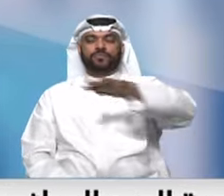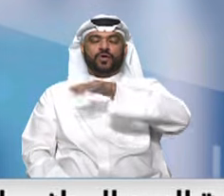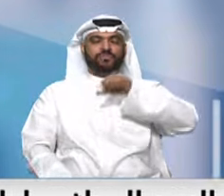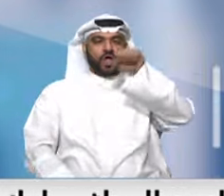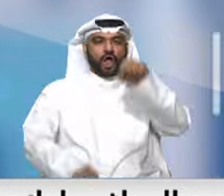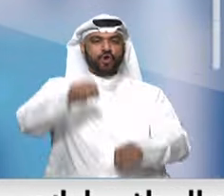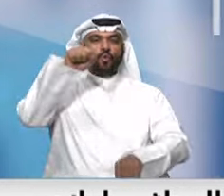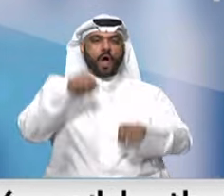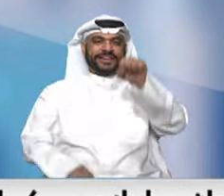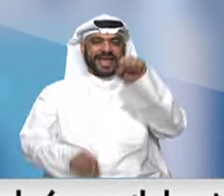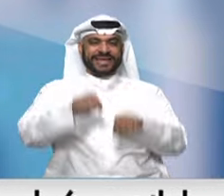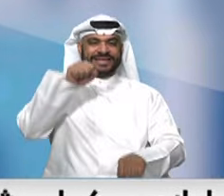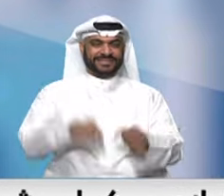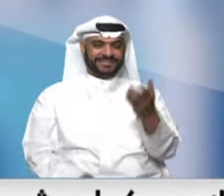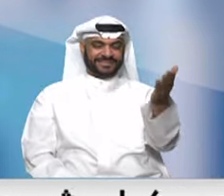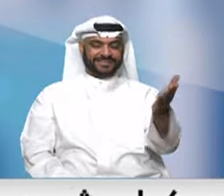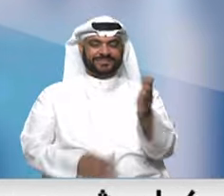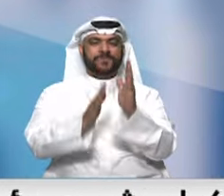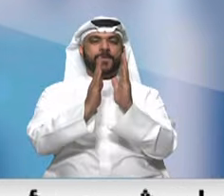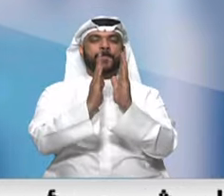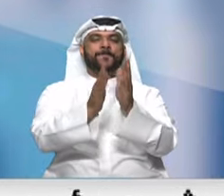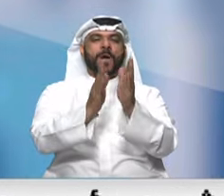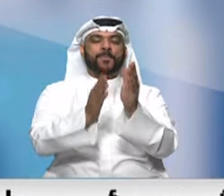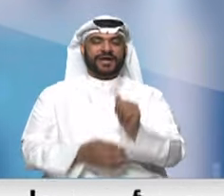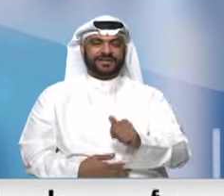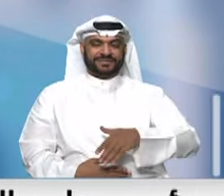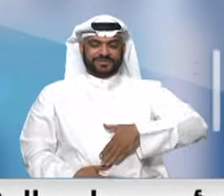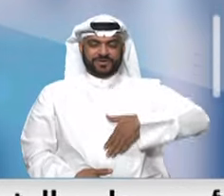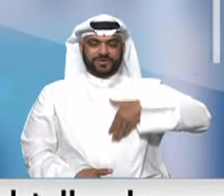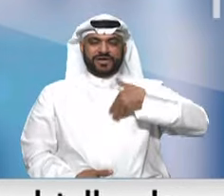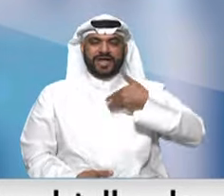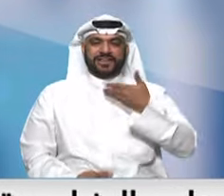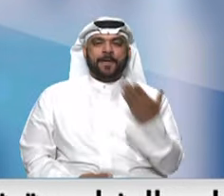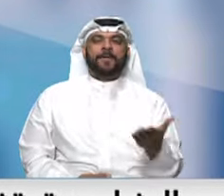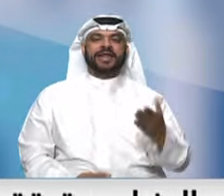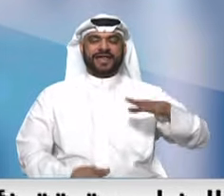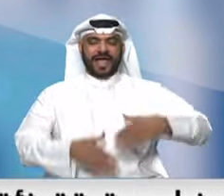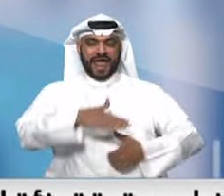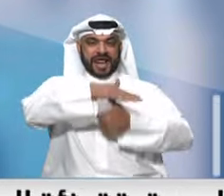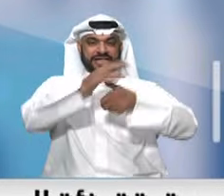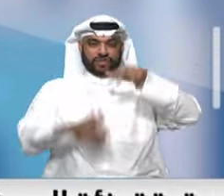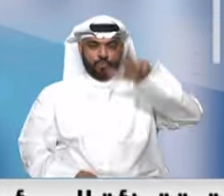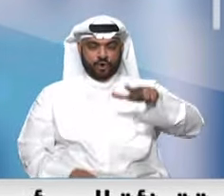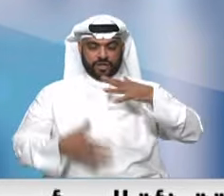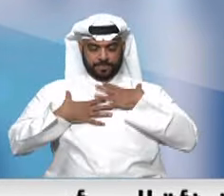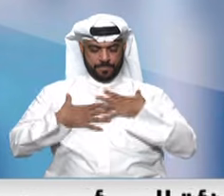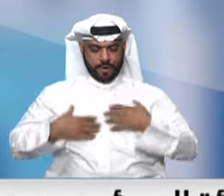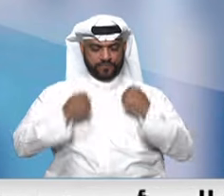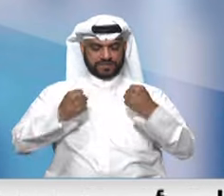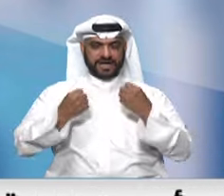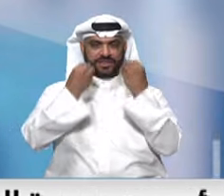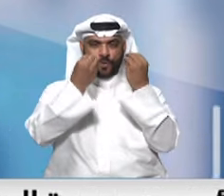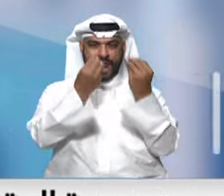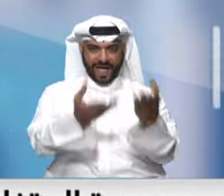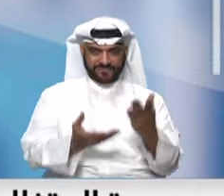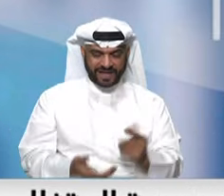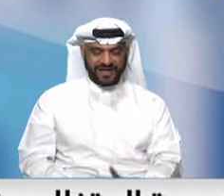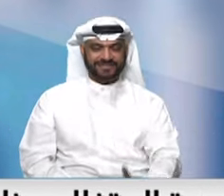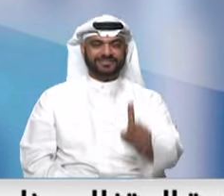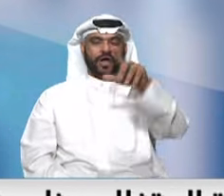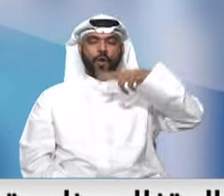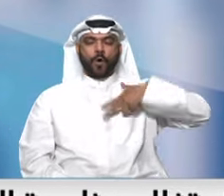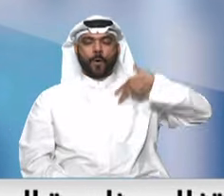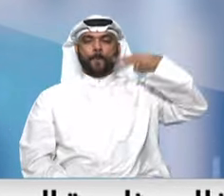عن خالص التهاني بمناسبه العيد الوطني لبلاده متمن سموه رعه الله لفخامته مفور الصحه والعافيه